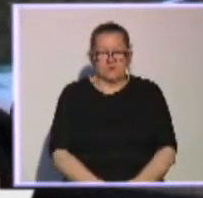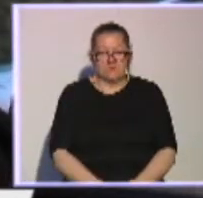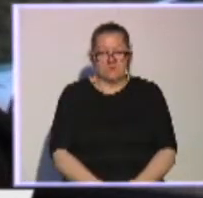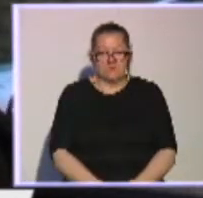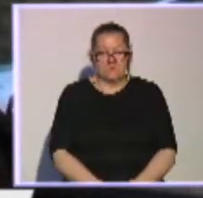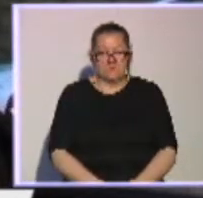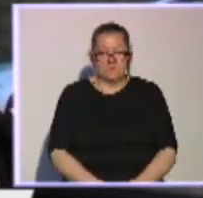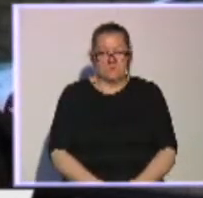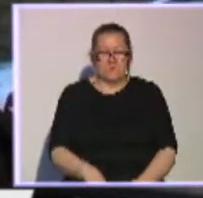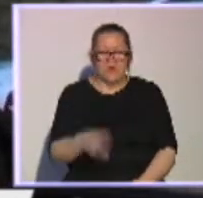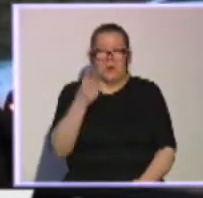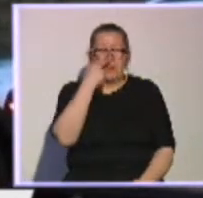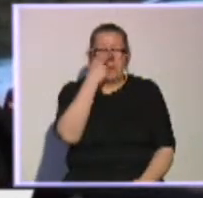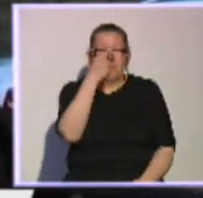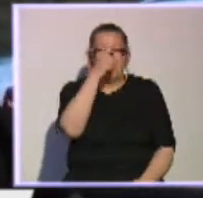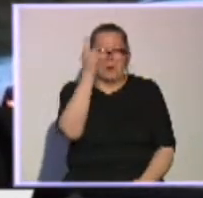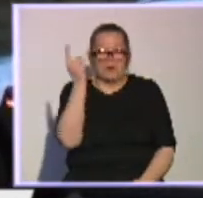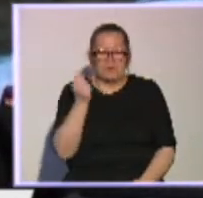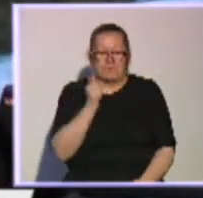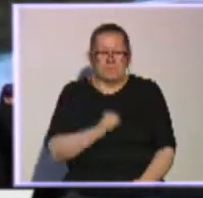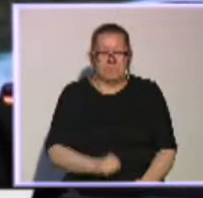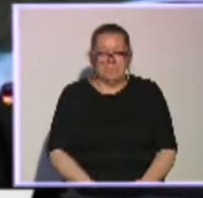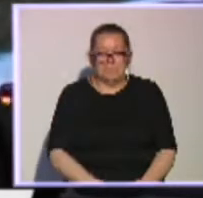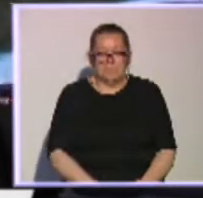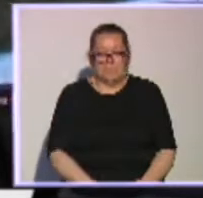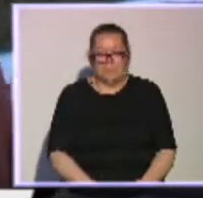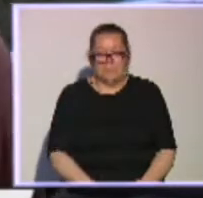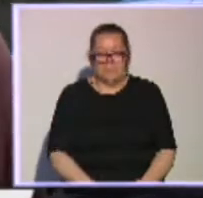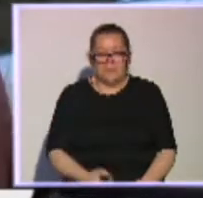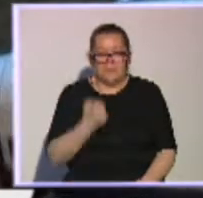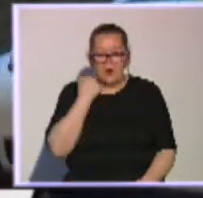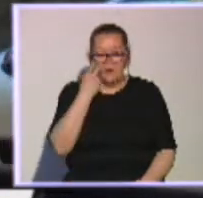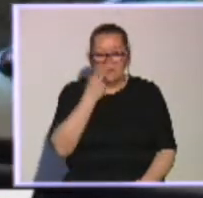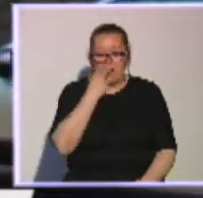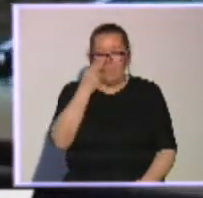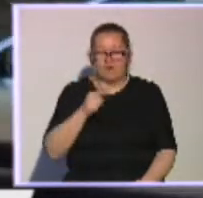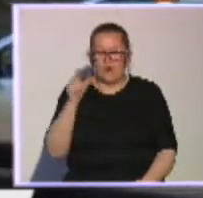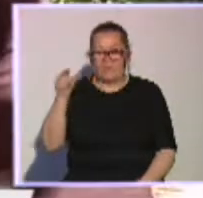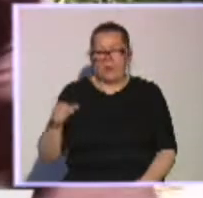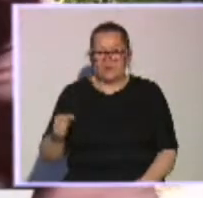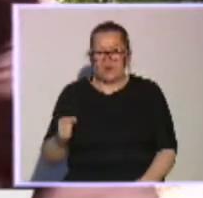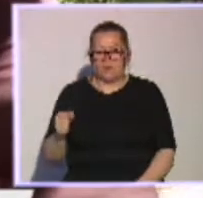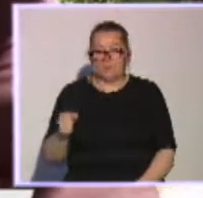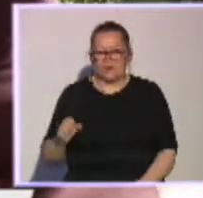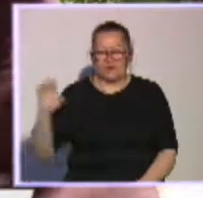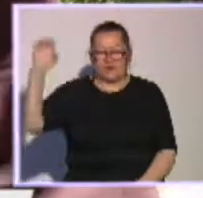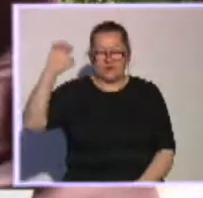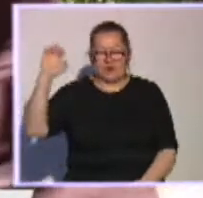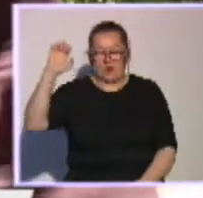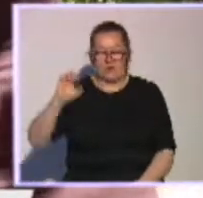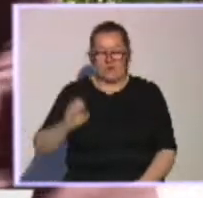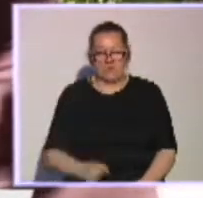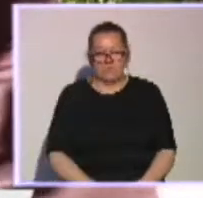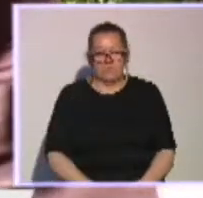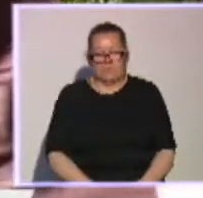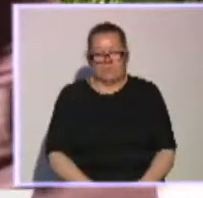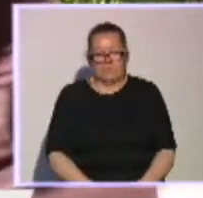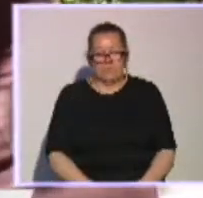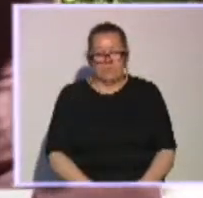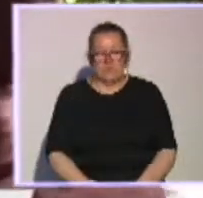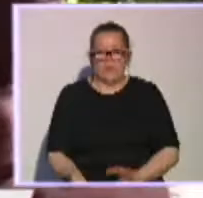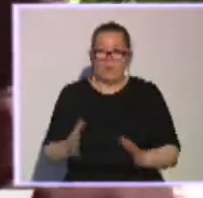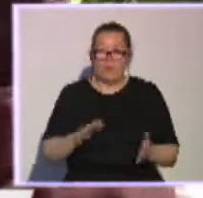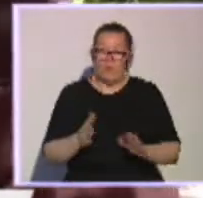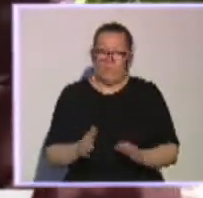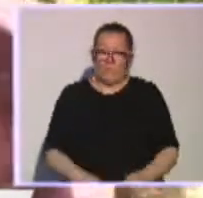Eventual ne uitam la peisaj aici, a fost reclama asta la televiziune. E o tragedie, dar poate se poate